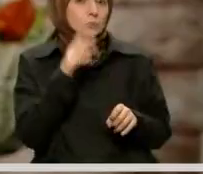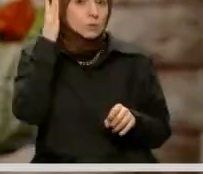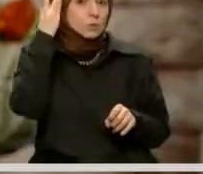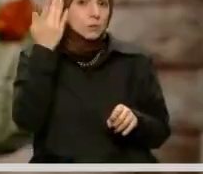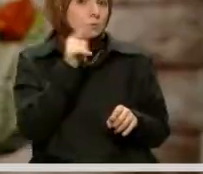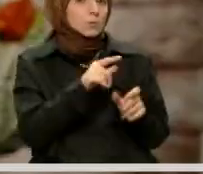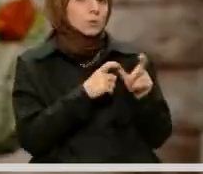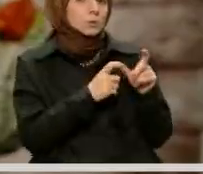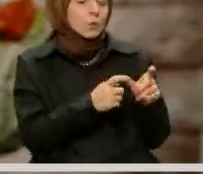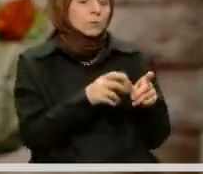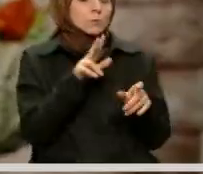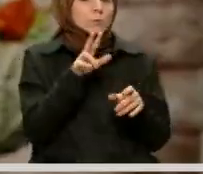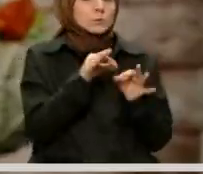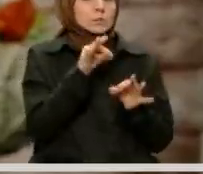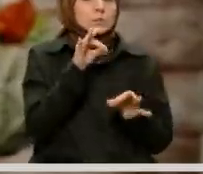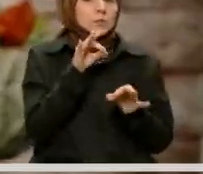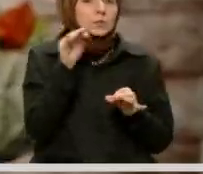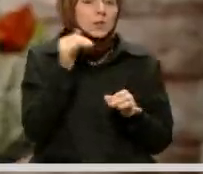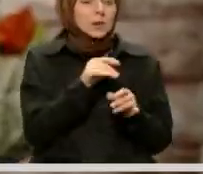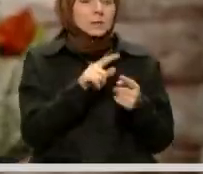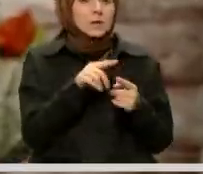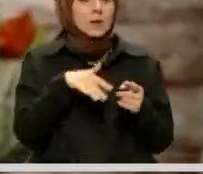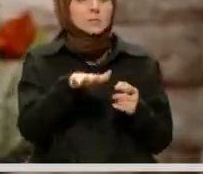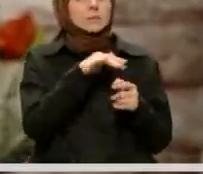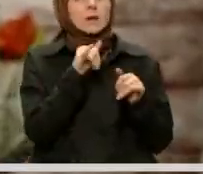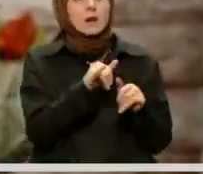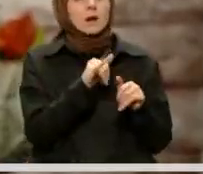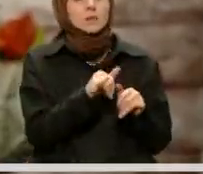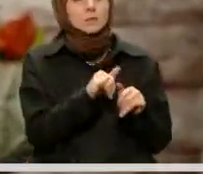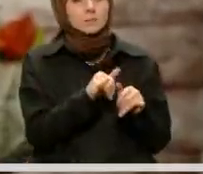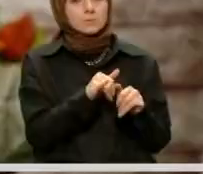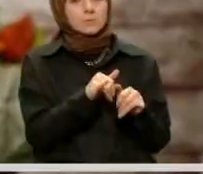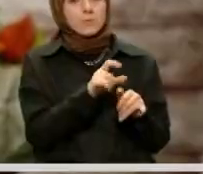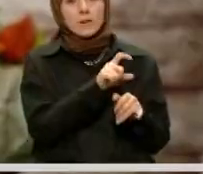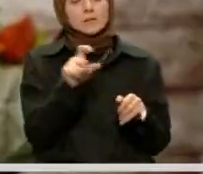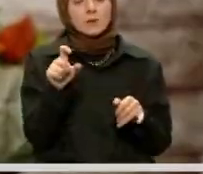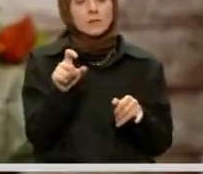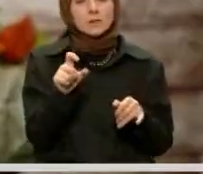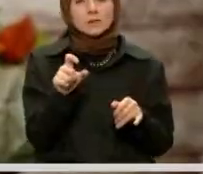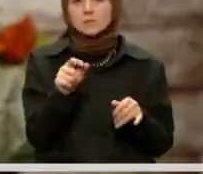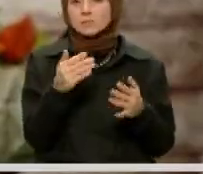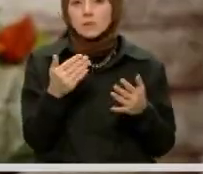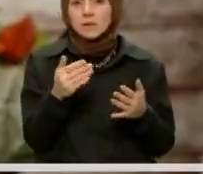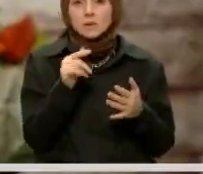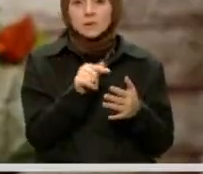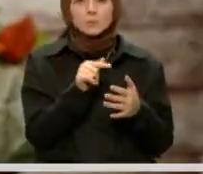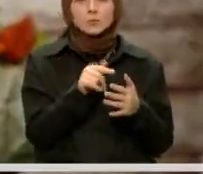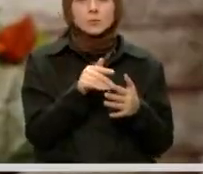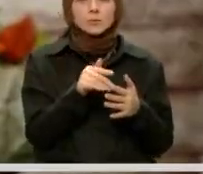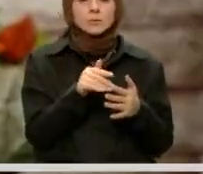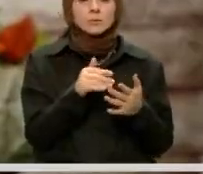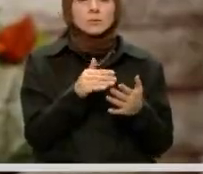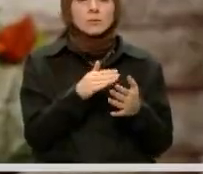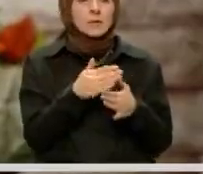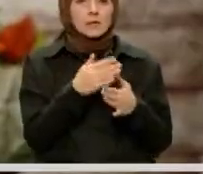mu olur diye biraz sitem etmişler. O da demiş, bu reçete benim reçetem değil. Bu reçete Yüce Rabbimizin reçetesi.